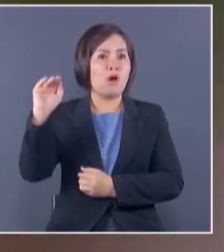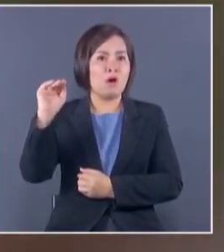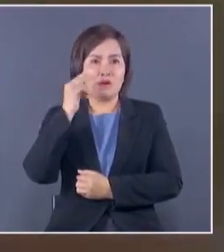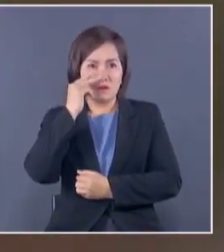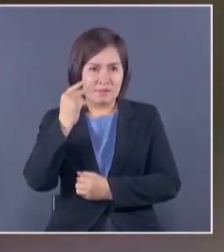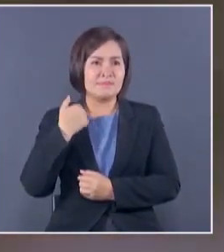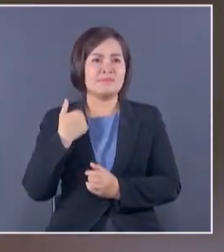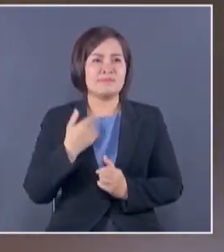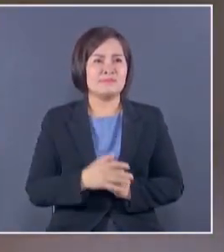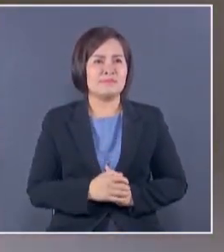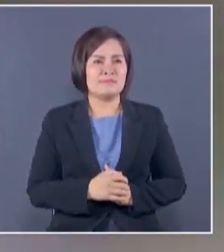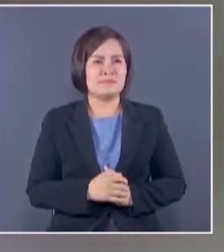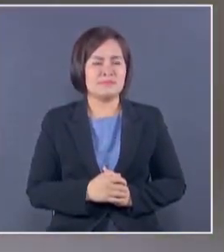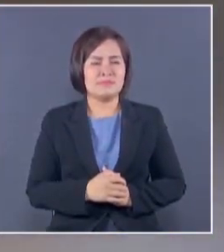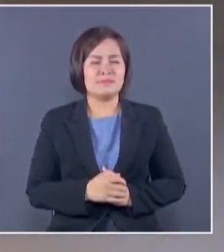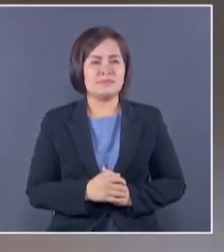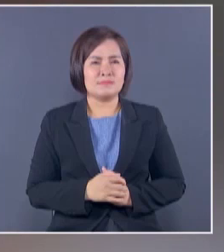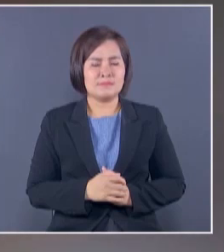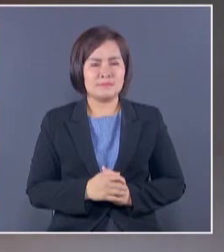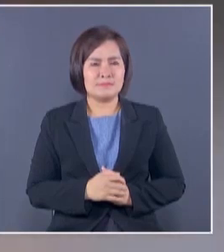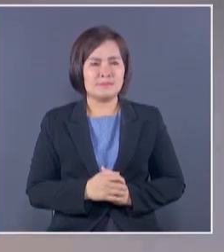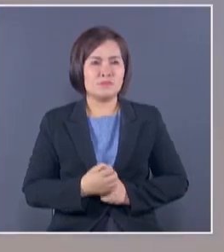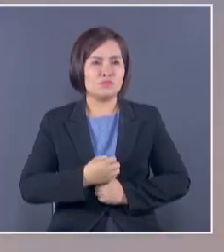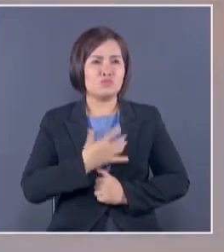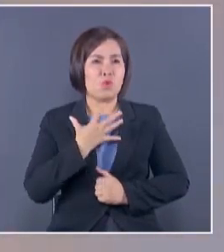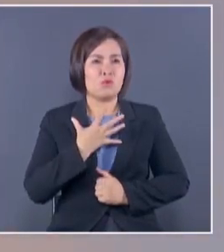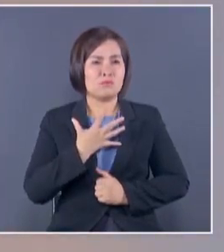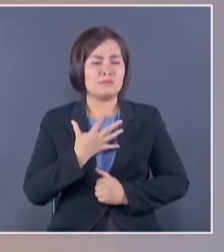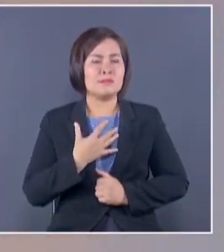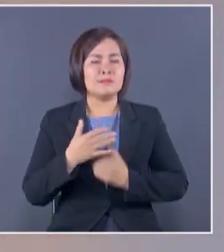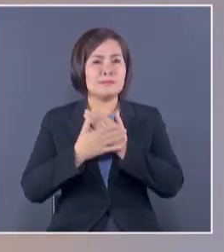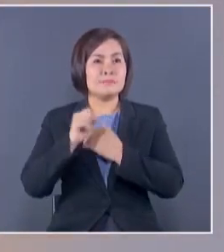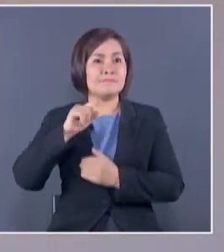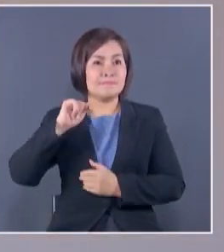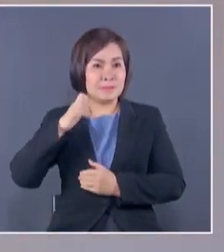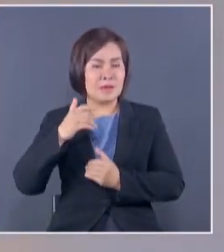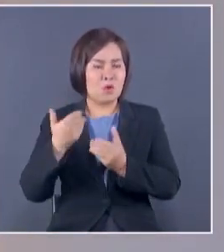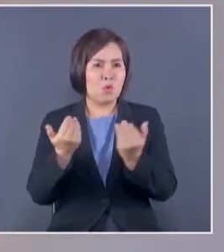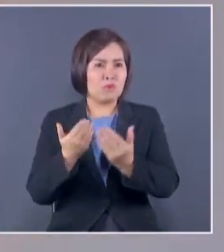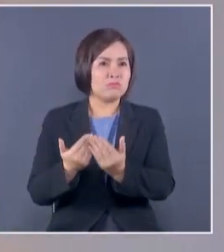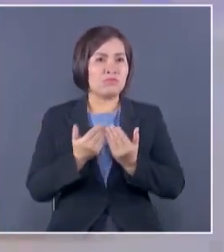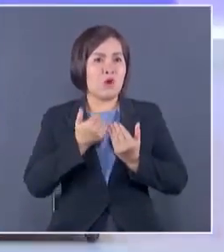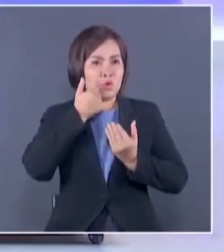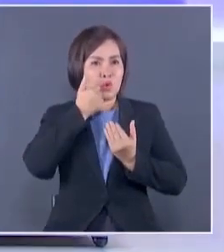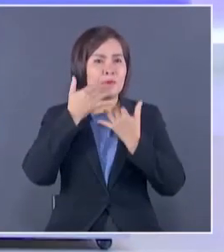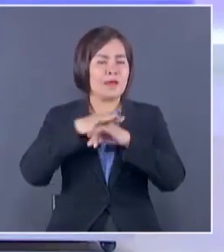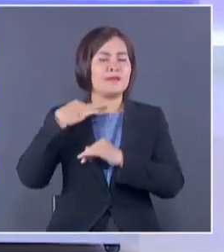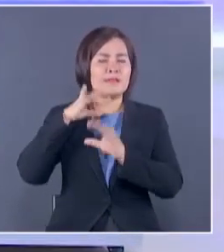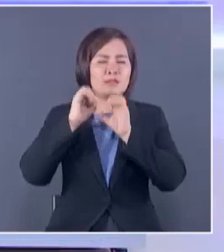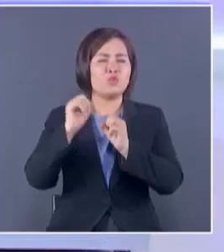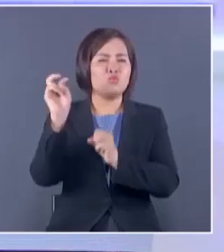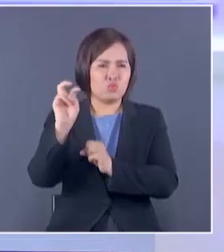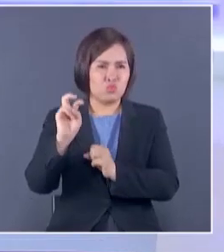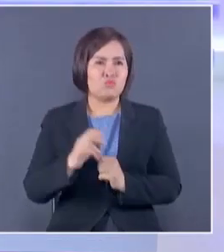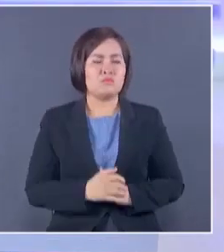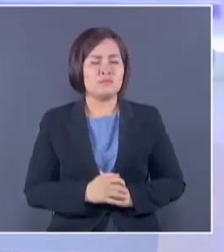หัวเตียงแล้วอะขึ้นหัวเตียงตรงที่นอนอยู่ตกใจครับแต่มีสติครับเอาลูกออกมาแล้วก็โทรแจ้งกู้ภัยให้มาจับกลุ่มตัว